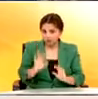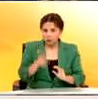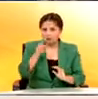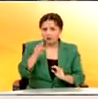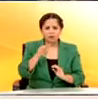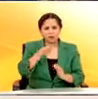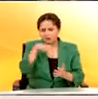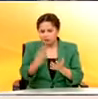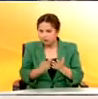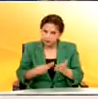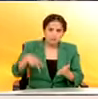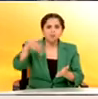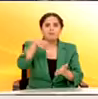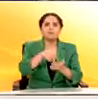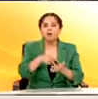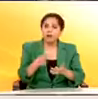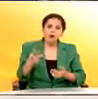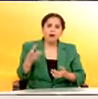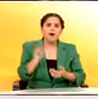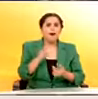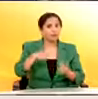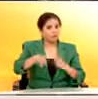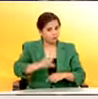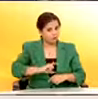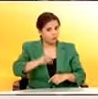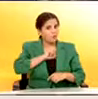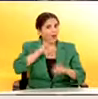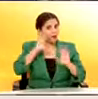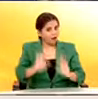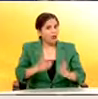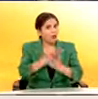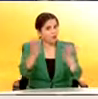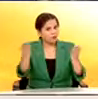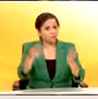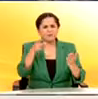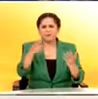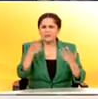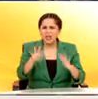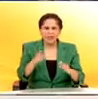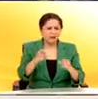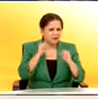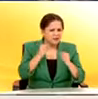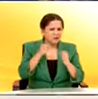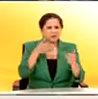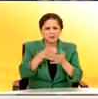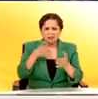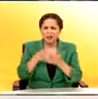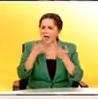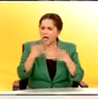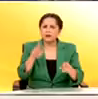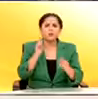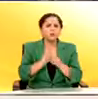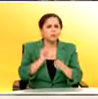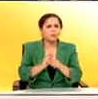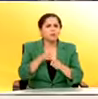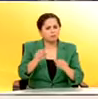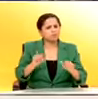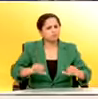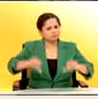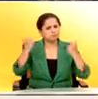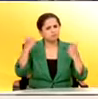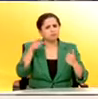गिरकर फिर से उठ खड़े होने का साहस हो, तो कठिन से कठिन काम में भी